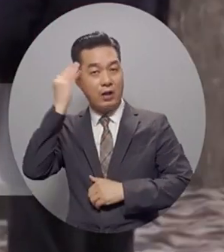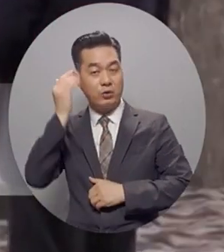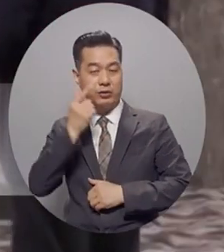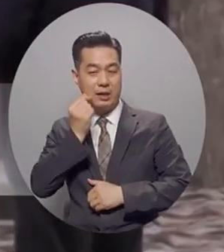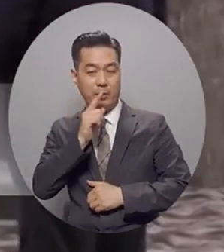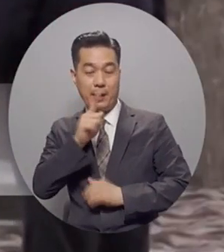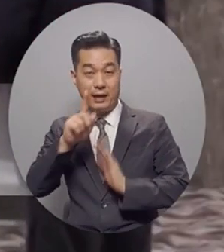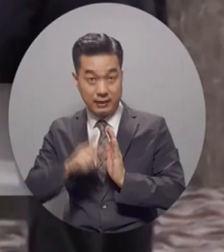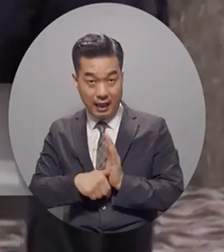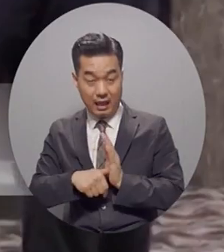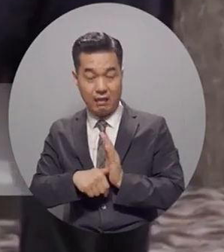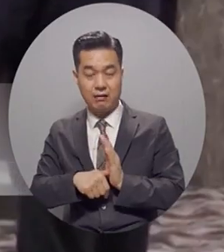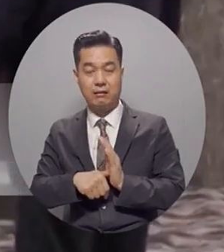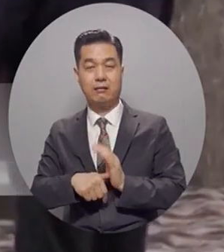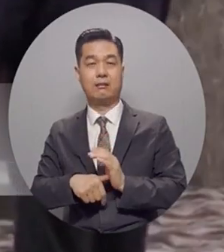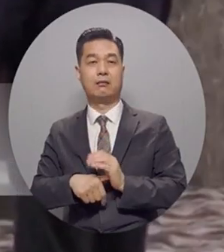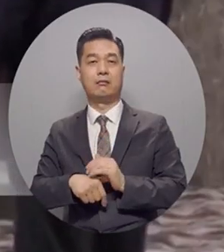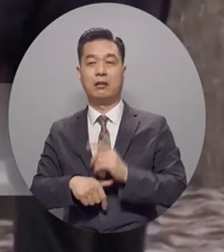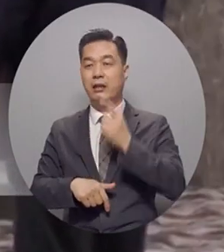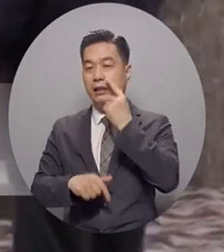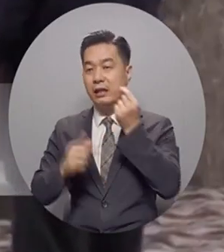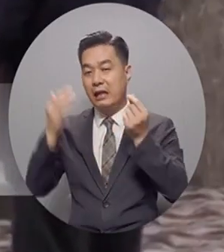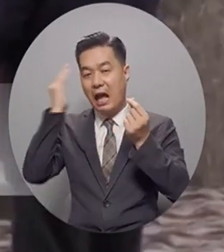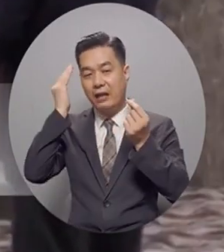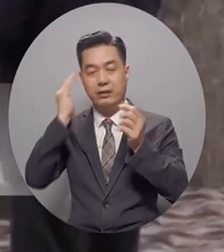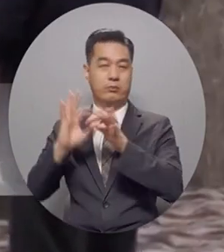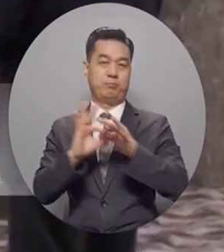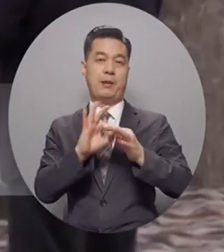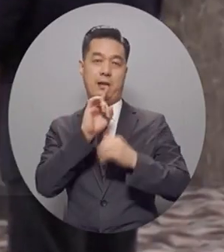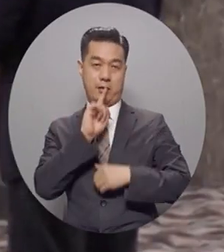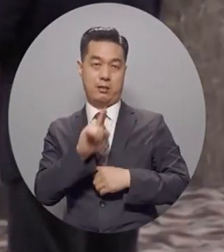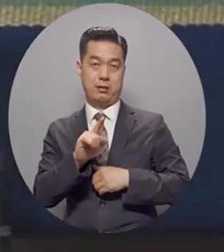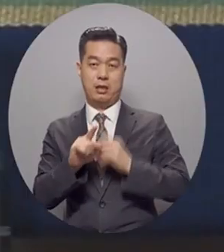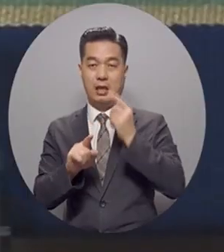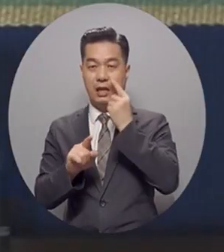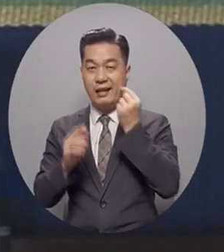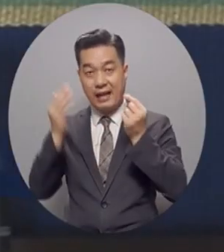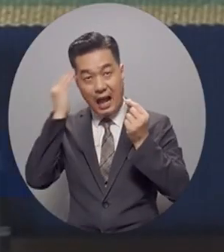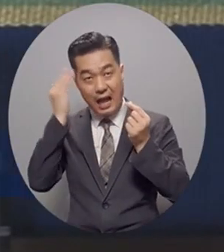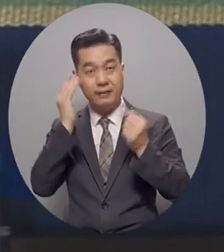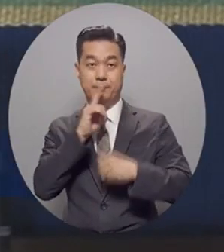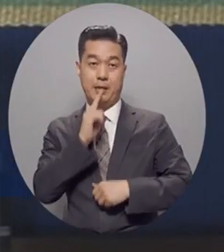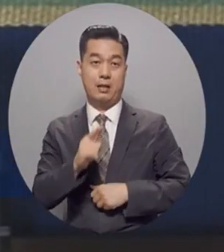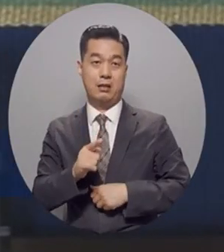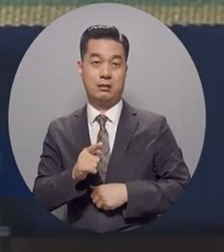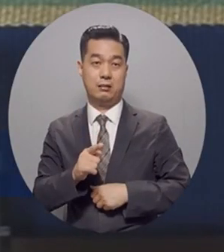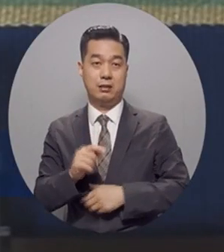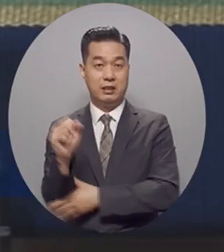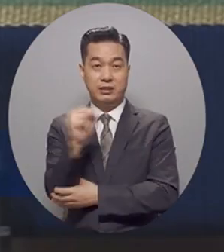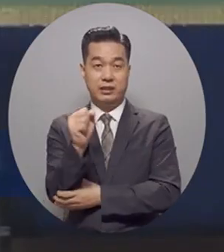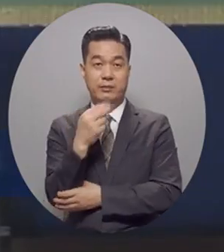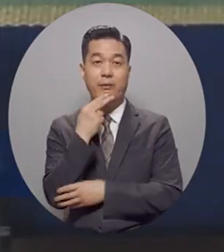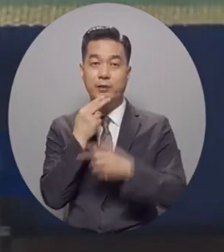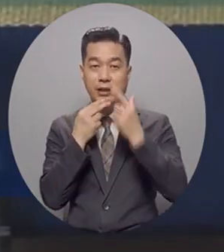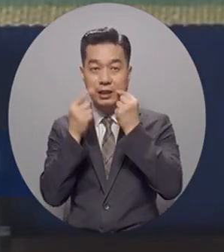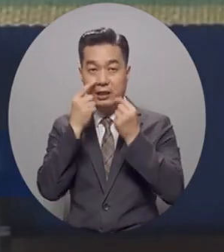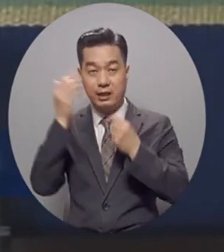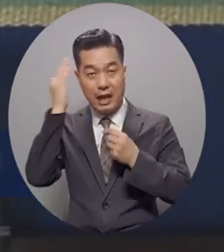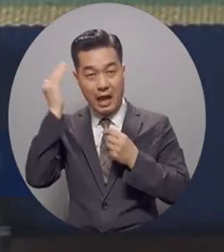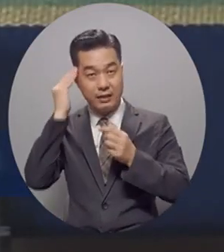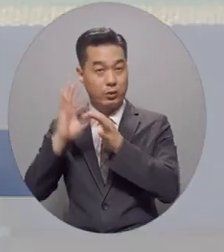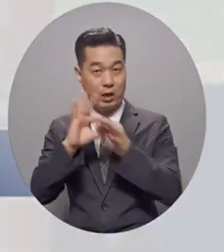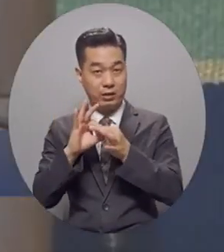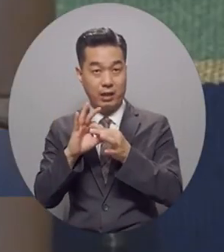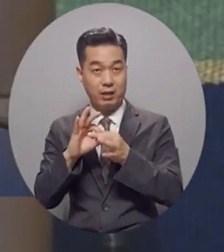때마다 계속해서 일한 관계 또는 일한이라고 말합니다. 유르가나이 니칸 관계, 아토모도로이 시나이